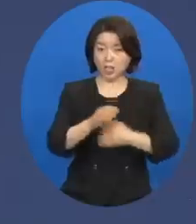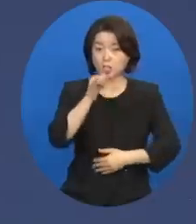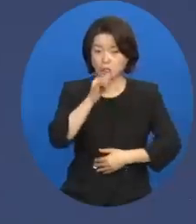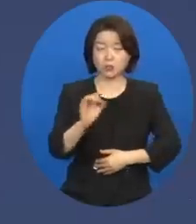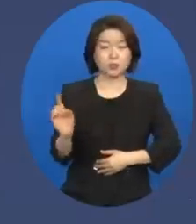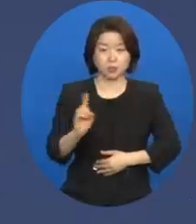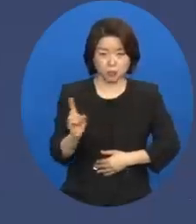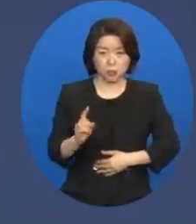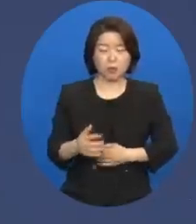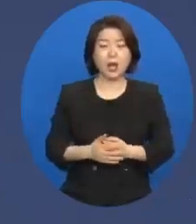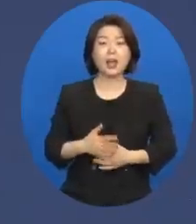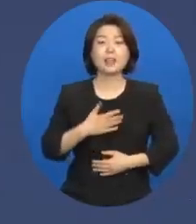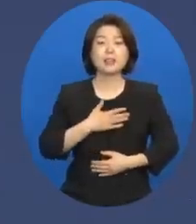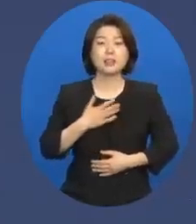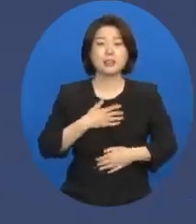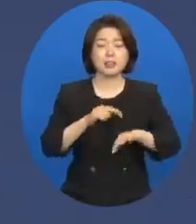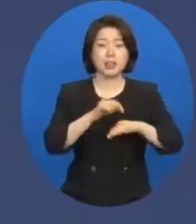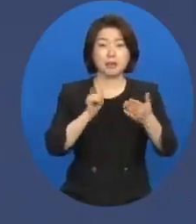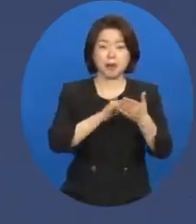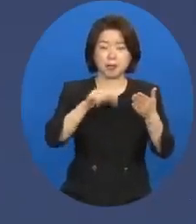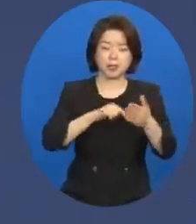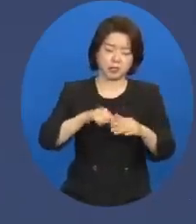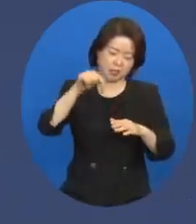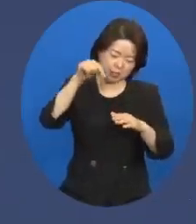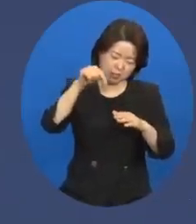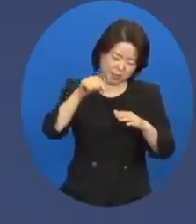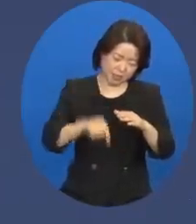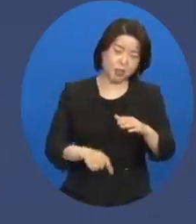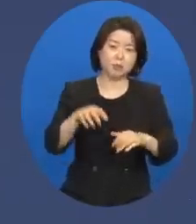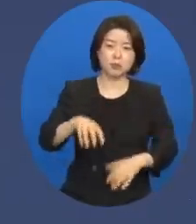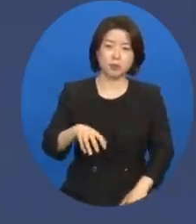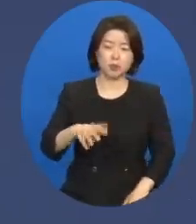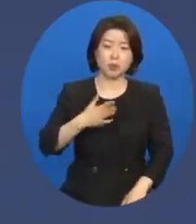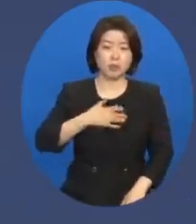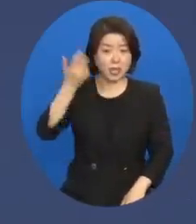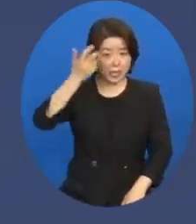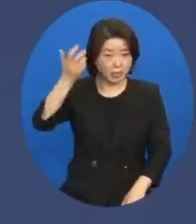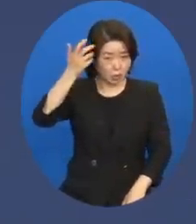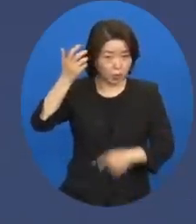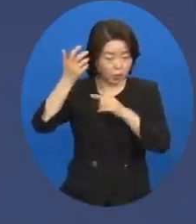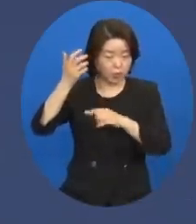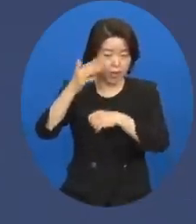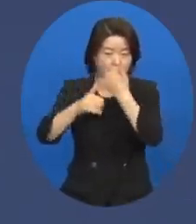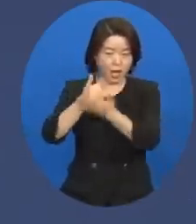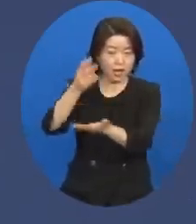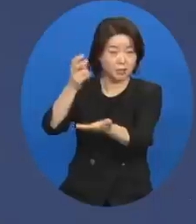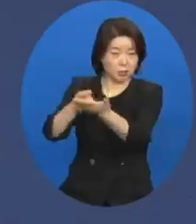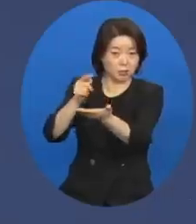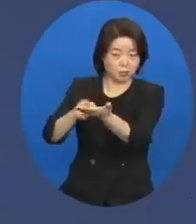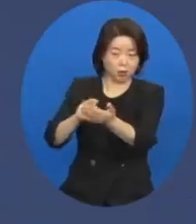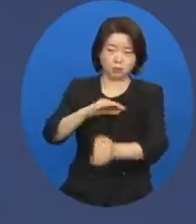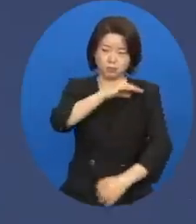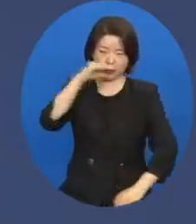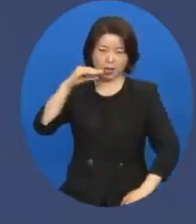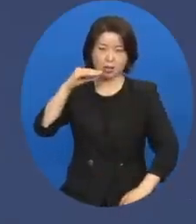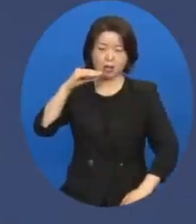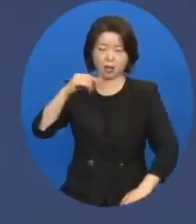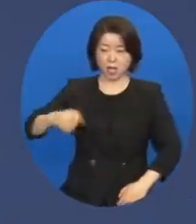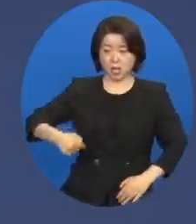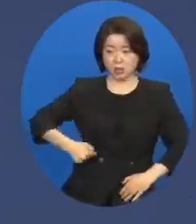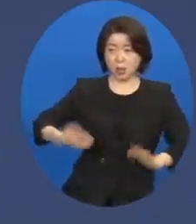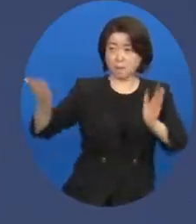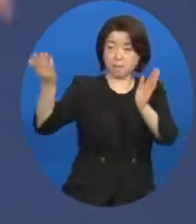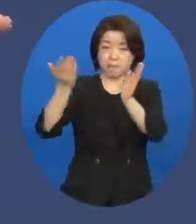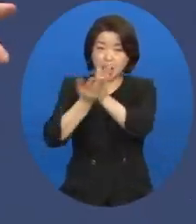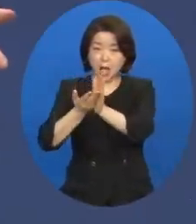뭐냐면 내 마음 안에 가장 깊은 자리, 내 영혼에서는 하나님의 법이 옳다고 하고 양심에 맞는